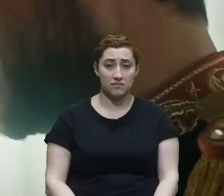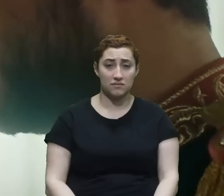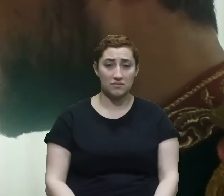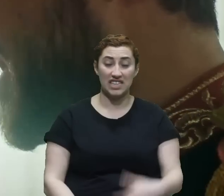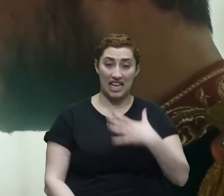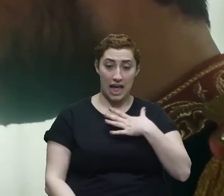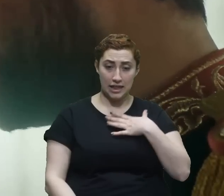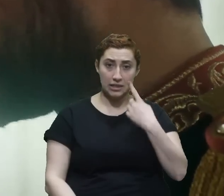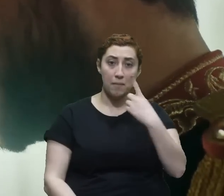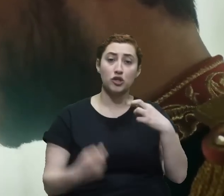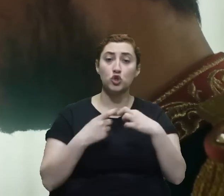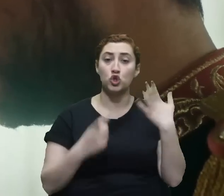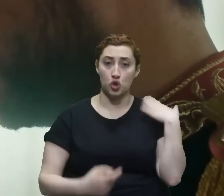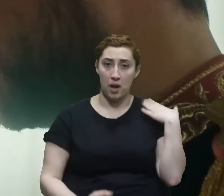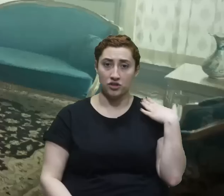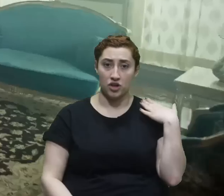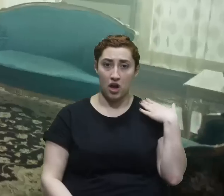Saray. Kendinize gelin Rüştü Paşa.